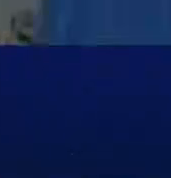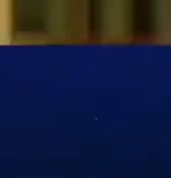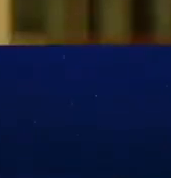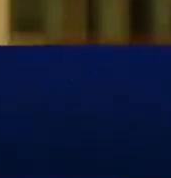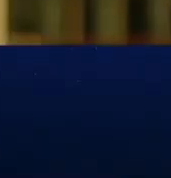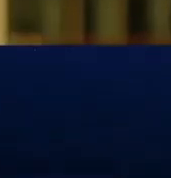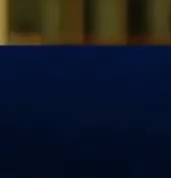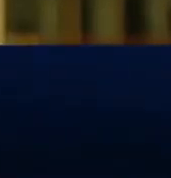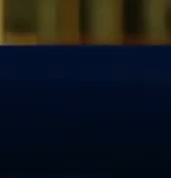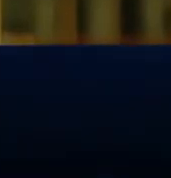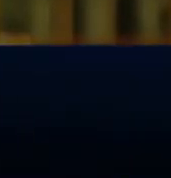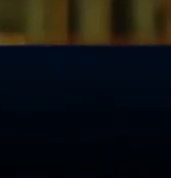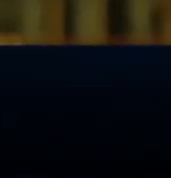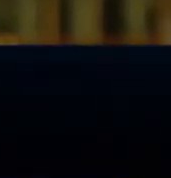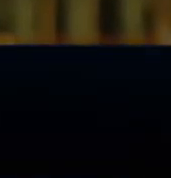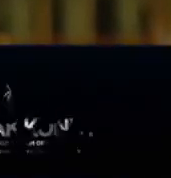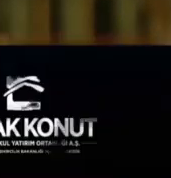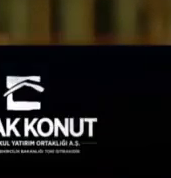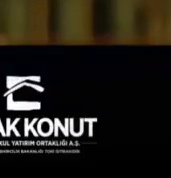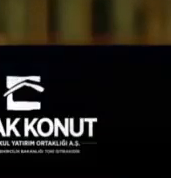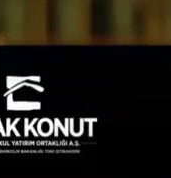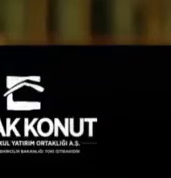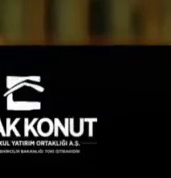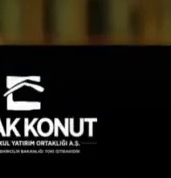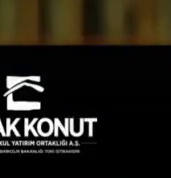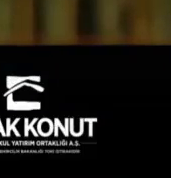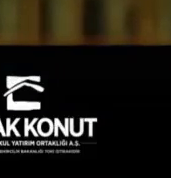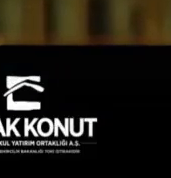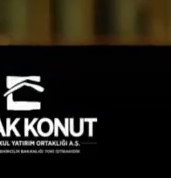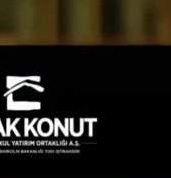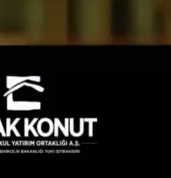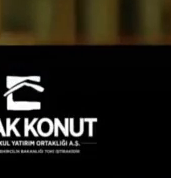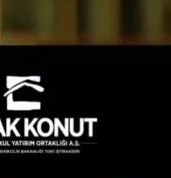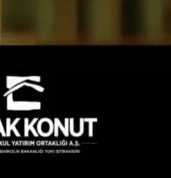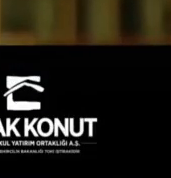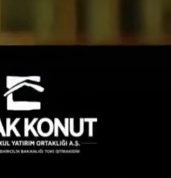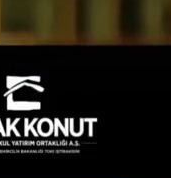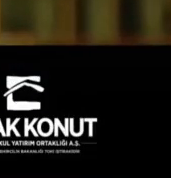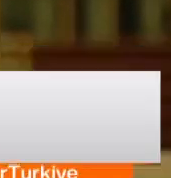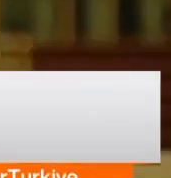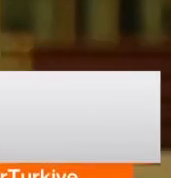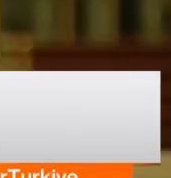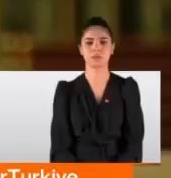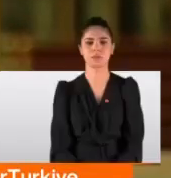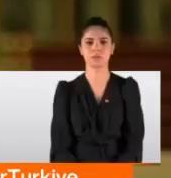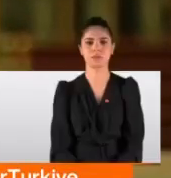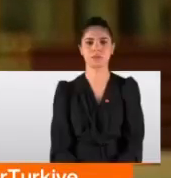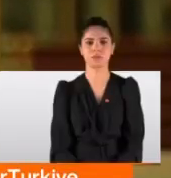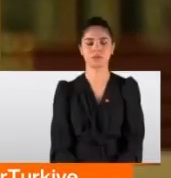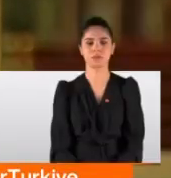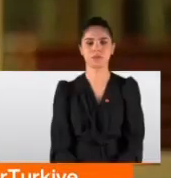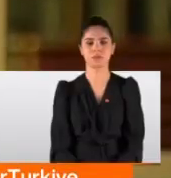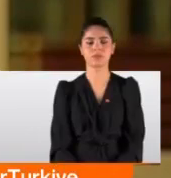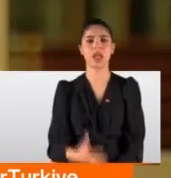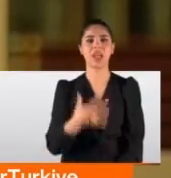yaydı. Bunlar... Ömer Halis Demir gibi bir vatan evladının çıkıp kendilerini